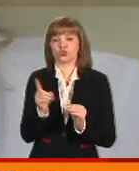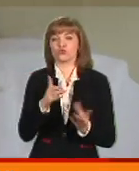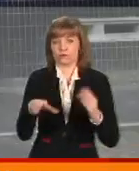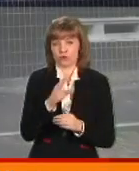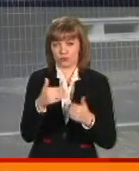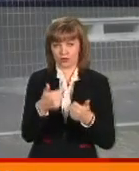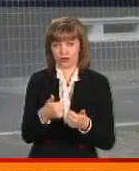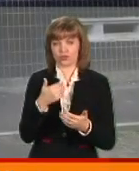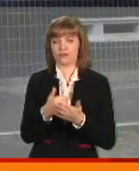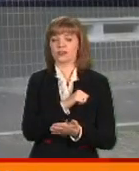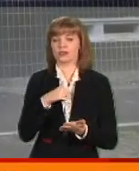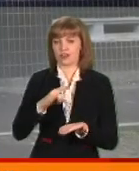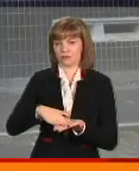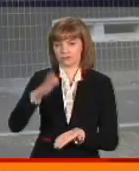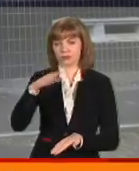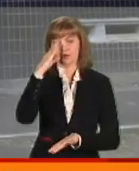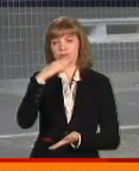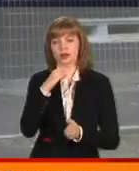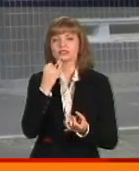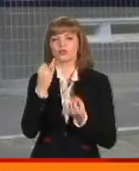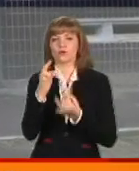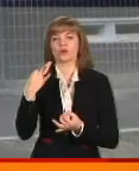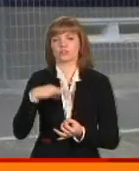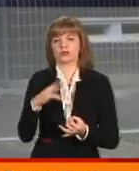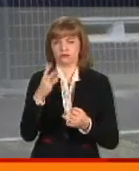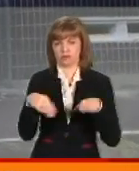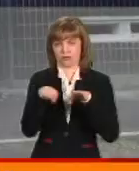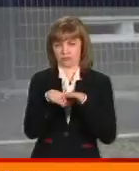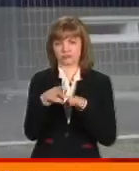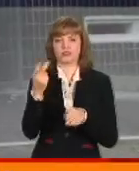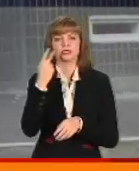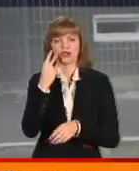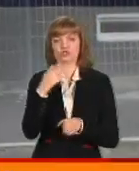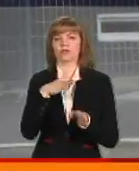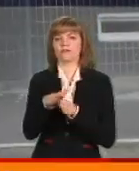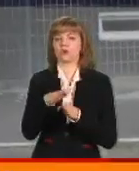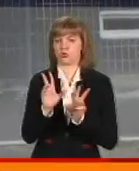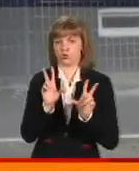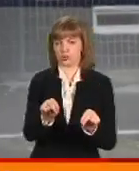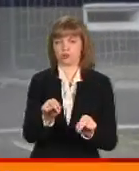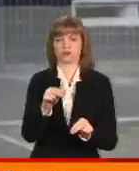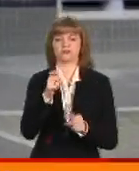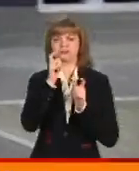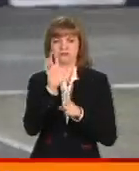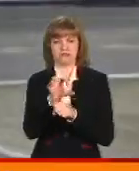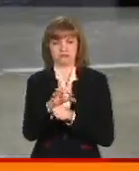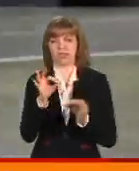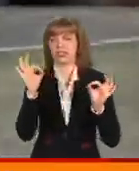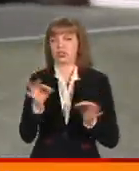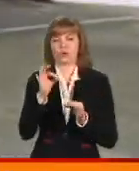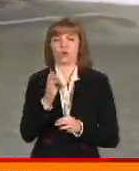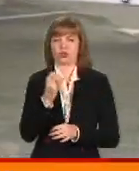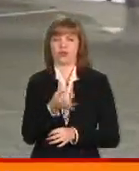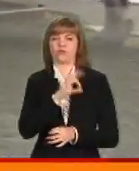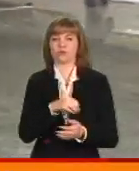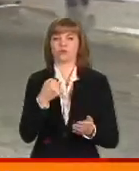буде добре. Від самого малку батьки говорять із сином на рівних. Завжди виконують обіцяне. Не кричать і ніколи не